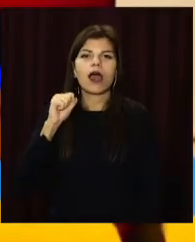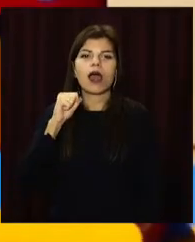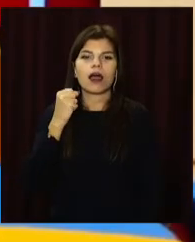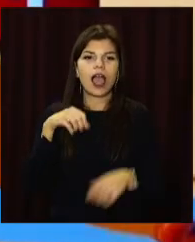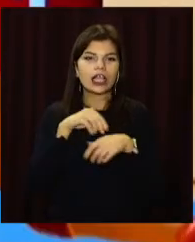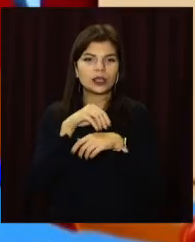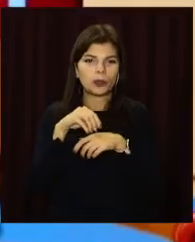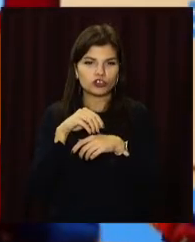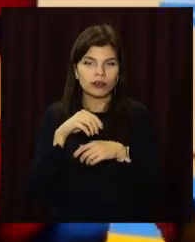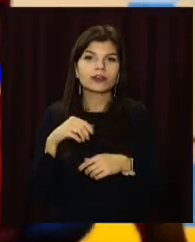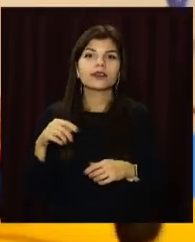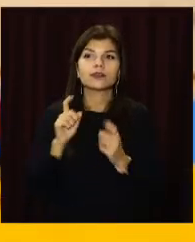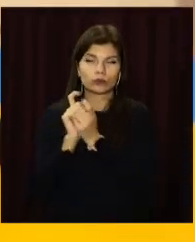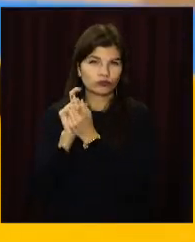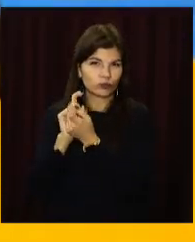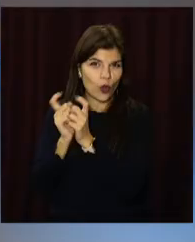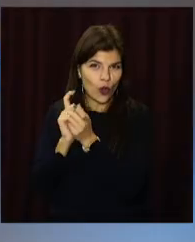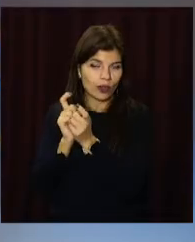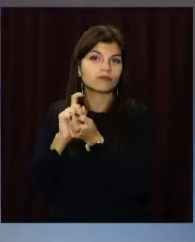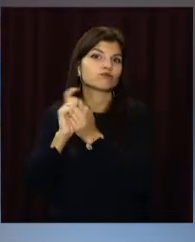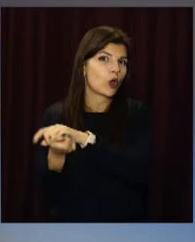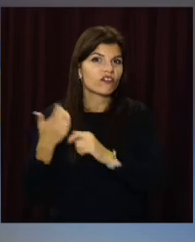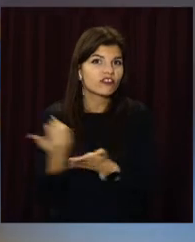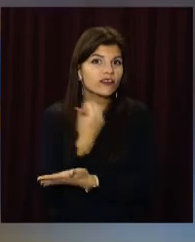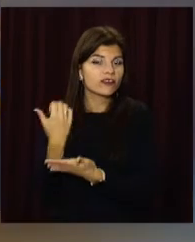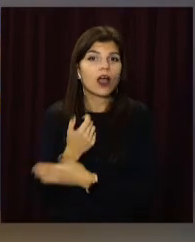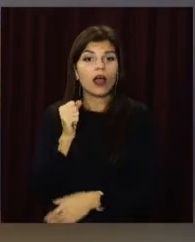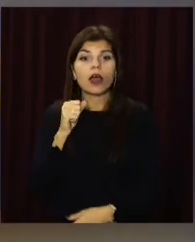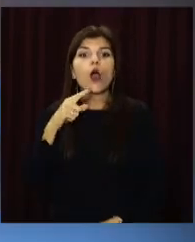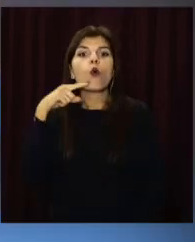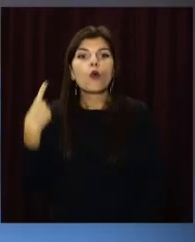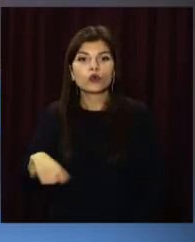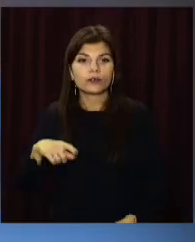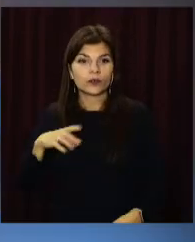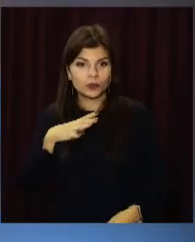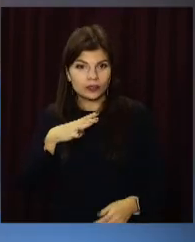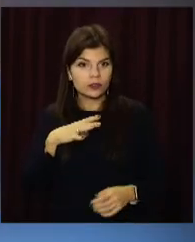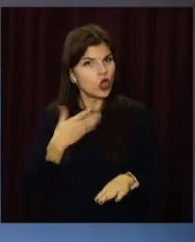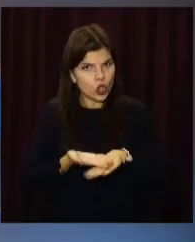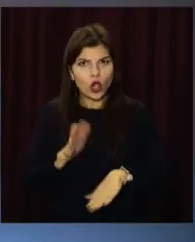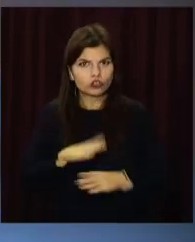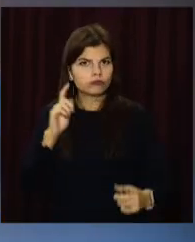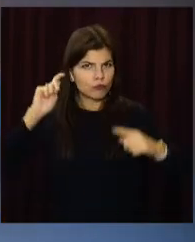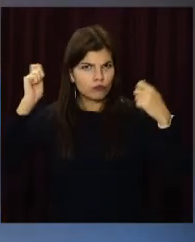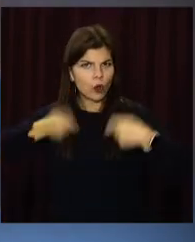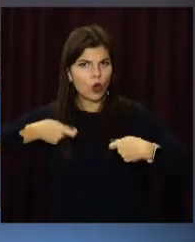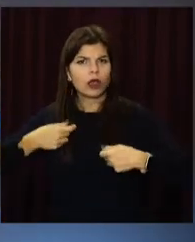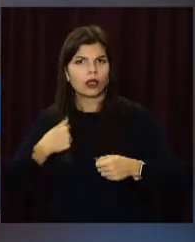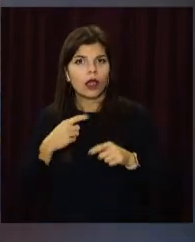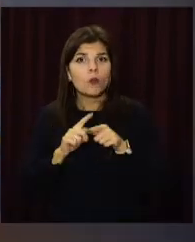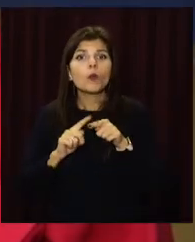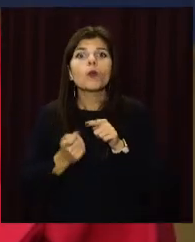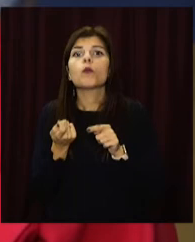А вирішальний поєдинок, розповідає самбістка, провела з росіянкою. Встреча була дуже тяжела, я проігрувала і